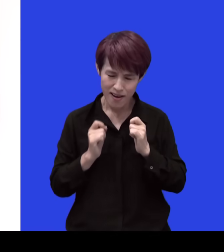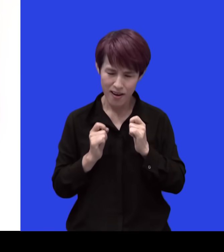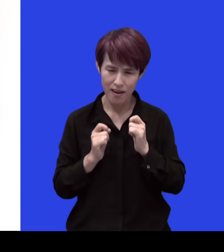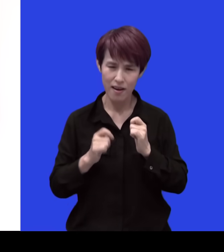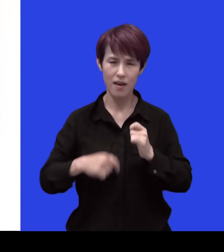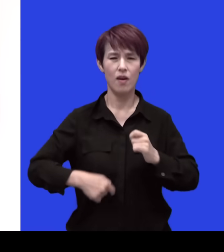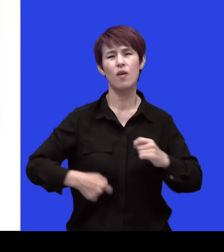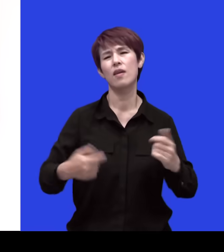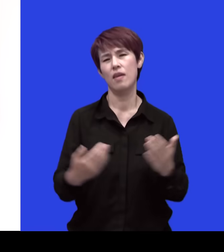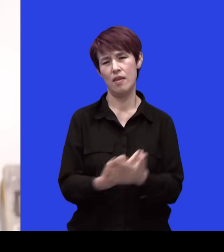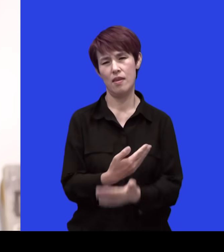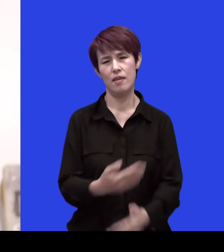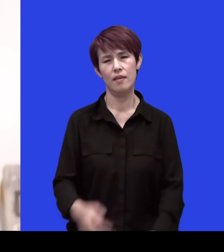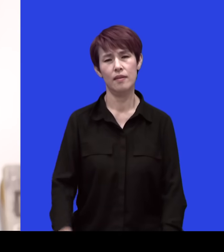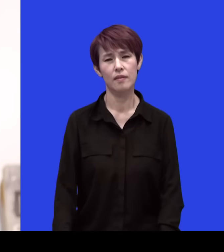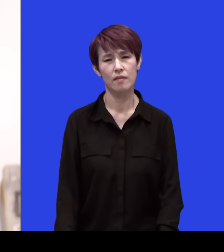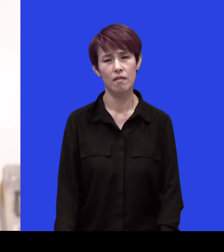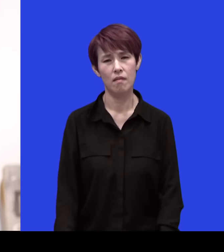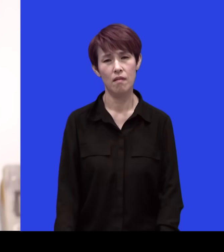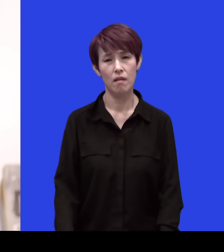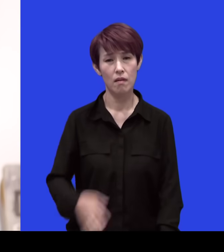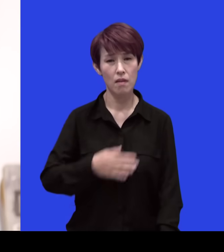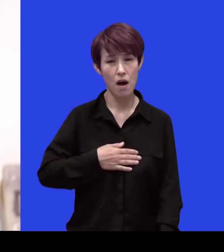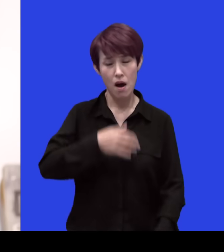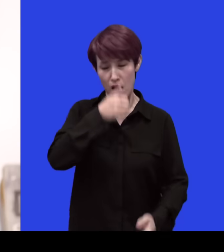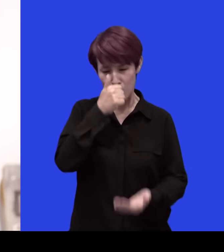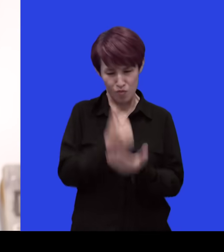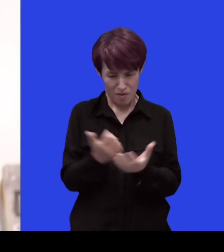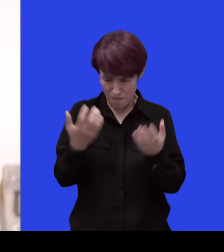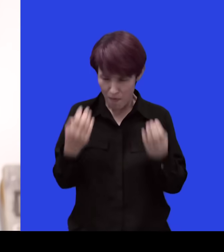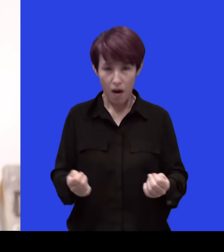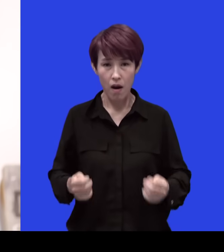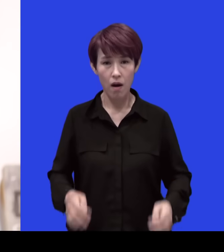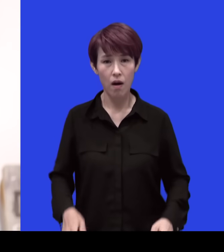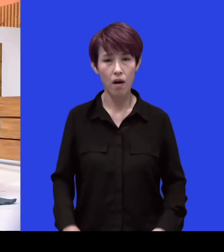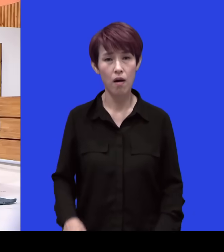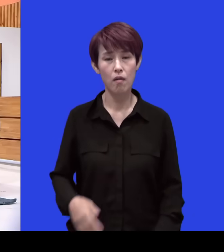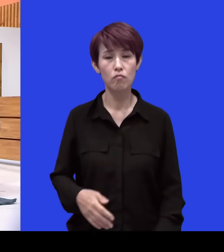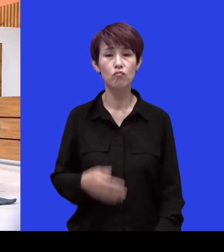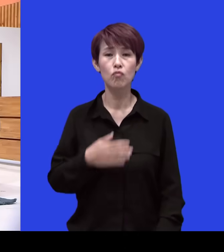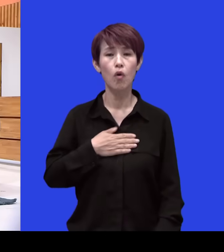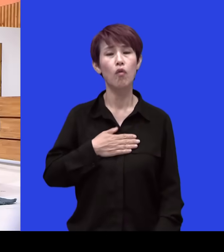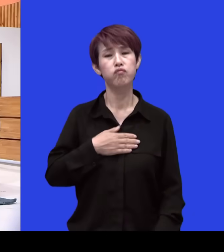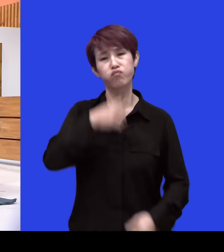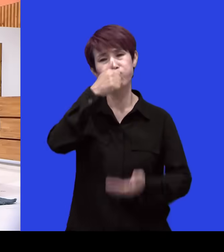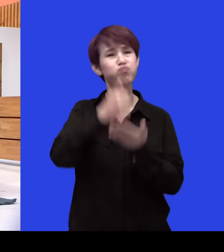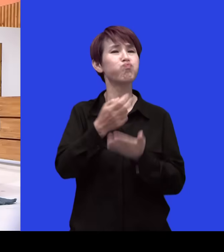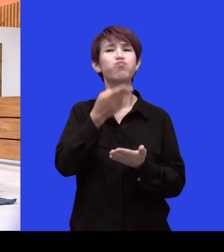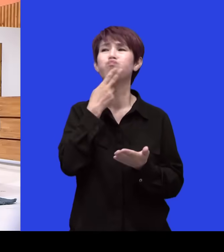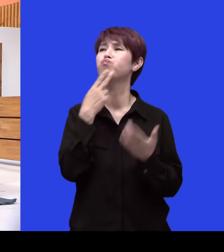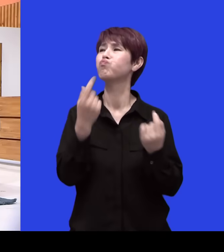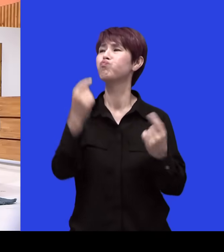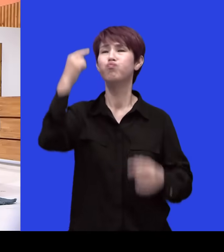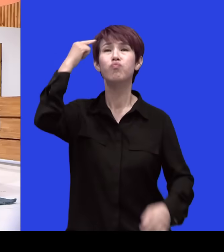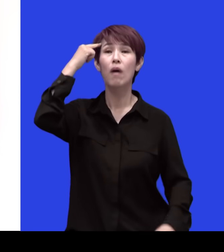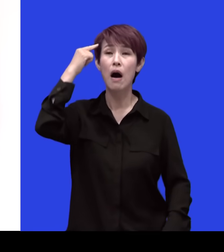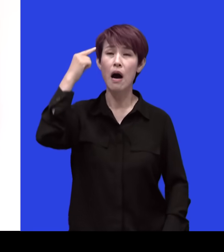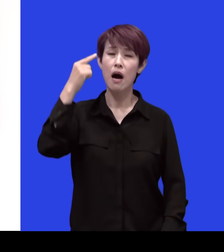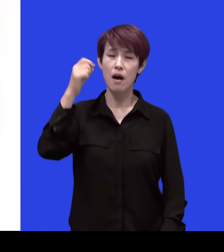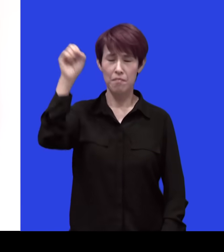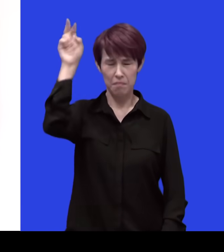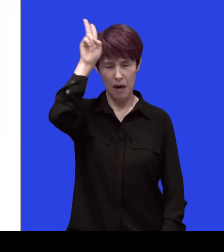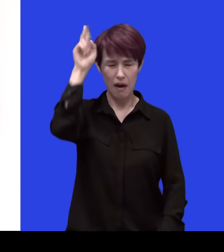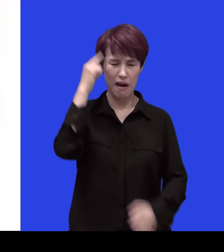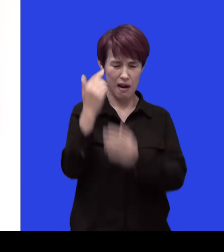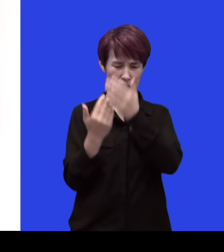회개가 나오는 거야. 너무 죄가 많아. 난 그때까지 죄 별로 없는 줄 알았어요. 네. 대성 통곡하면서